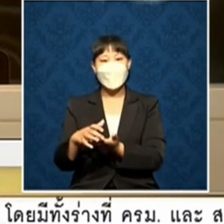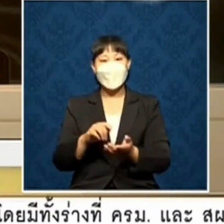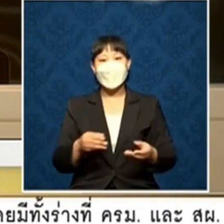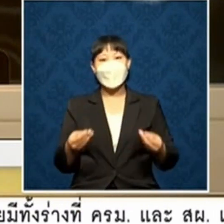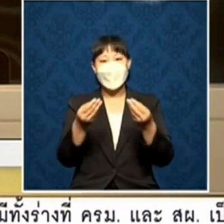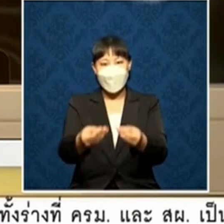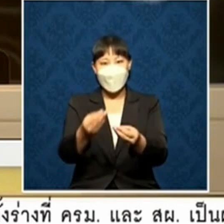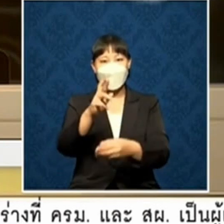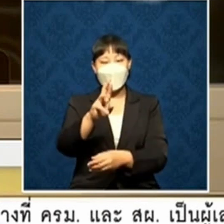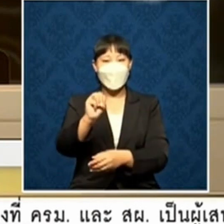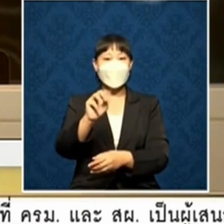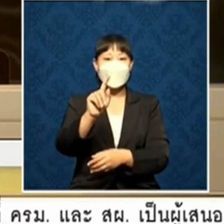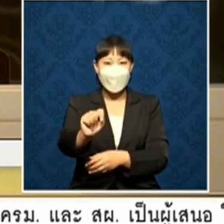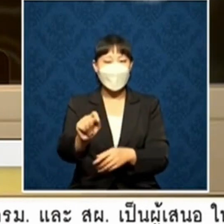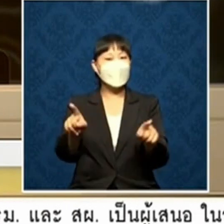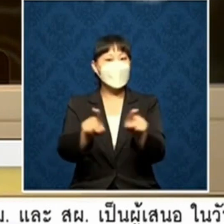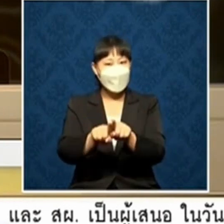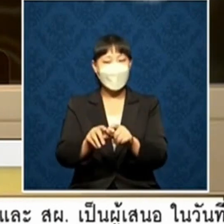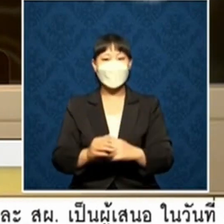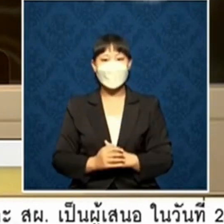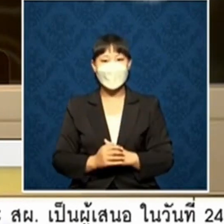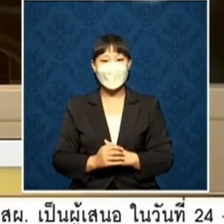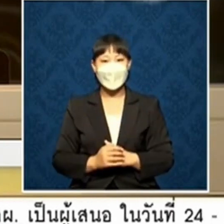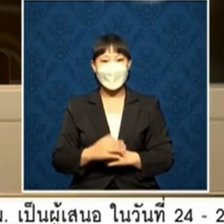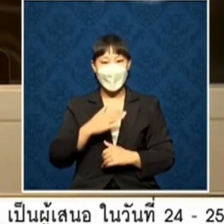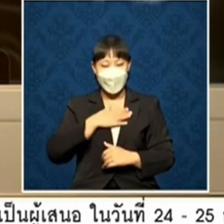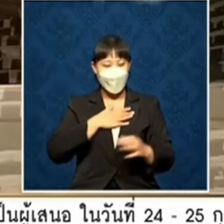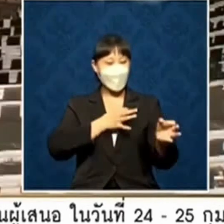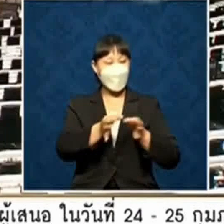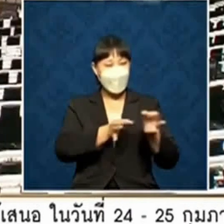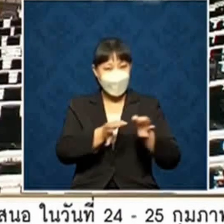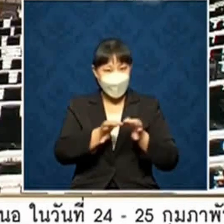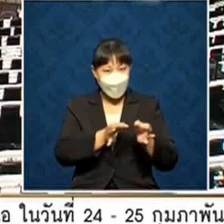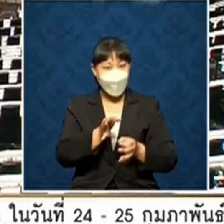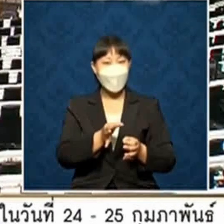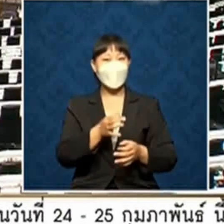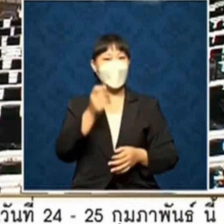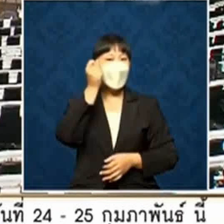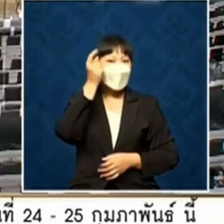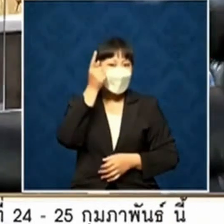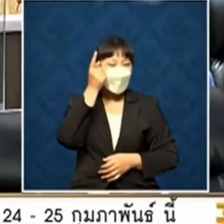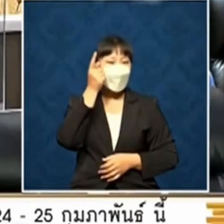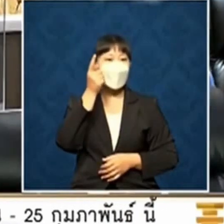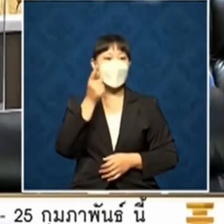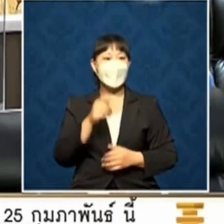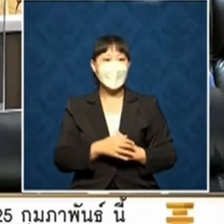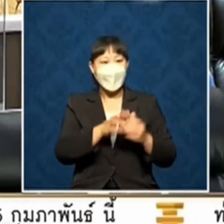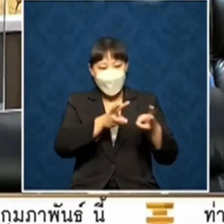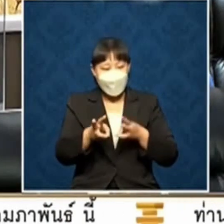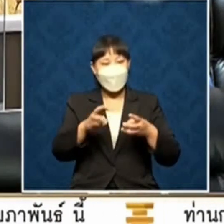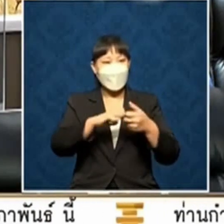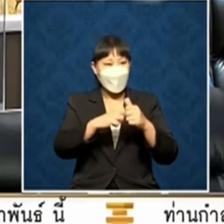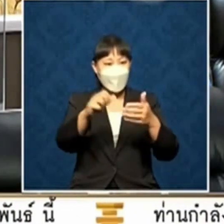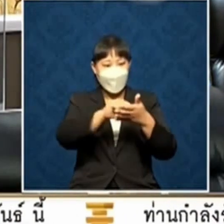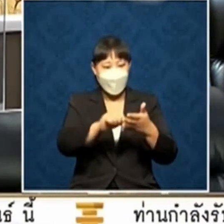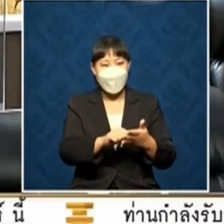เชิญครับ คือผมพยายามจะสร้างความเข้าใจที่ถูกต้องนะครับและนำไปสู่การแก้ปัญหาของคณะรัฐมนตรีครับโอเคครับในประเด็นที่